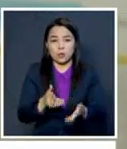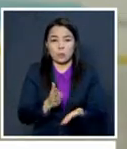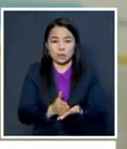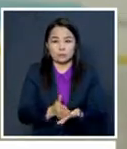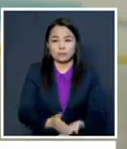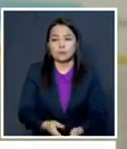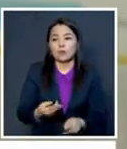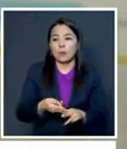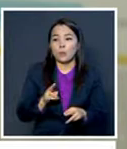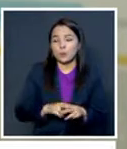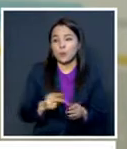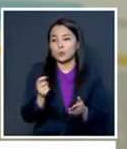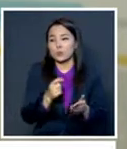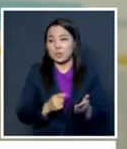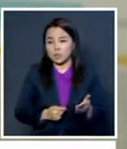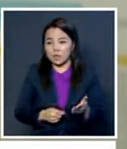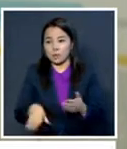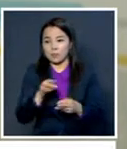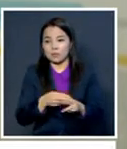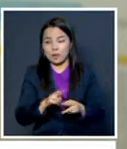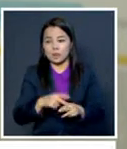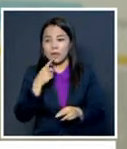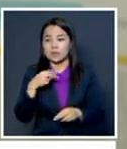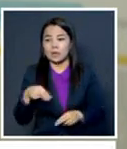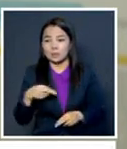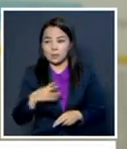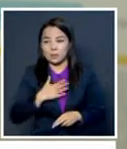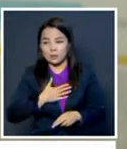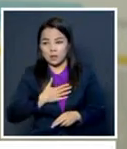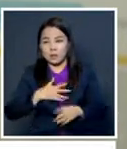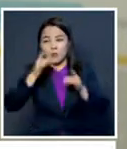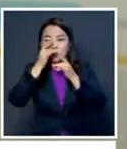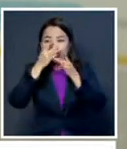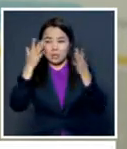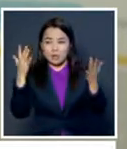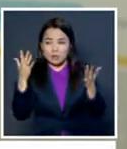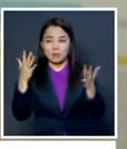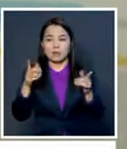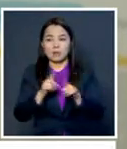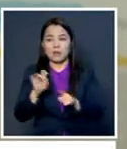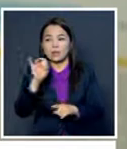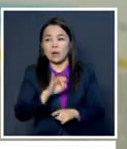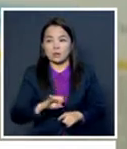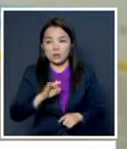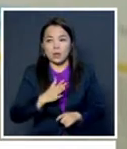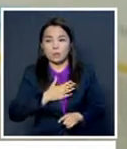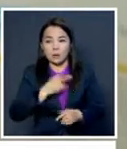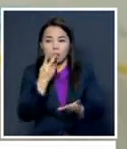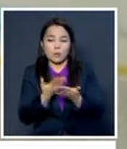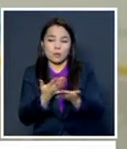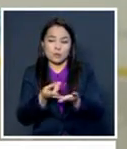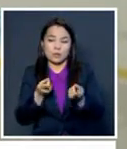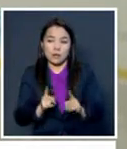Мынау суретшілер арқылы біздің әдебиетпен мәдениетті және біздің тарихымызды